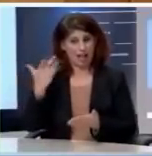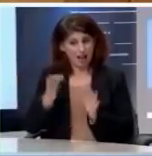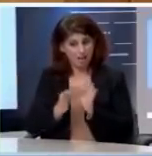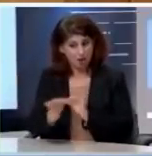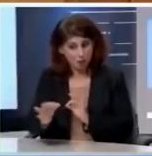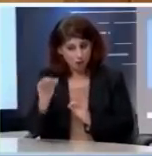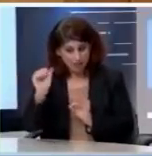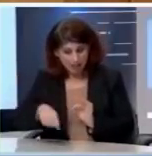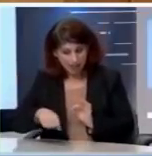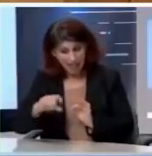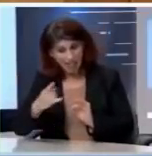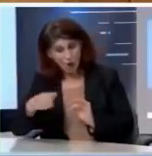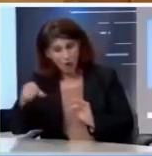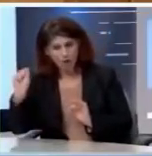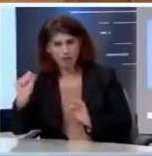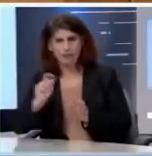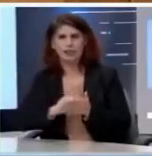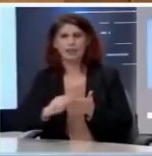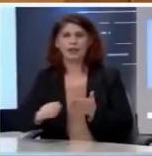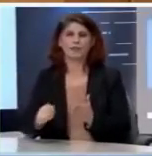το εφήρμοσα, γράφει: